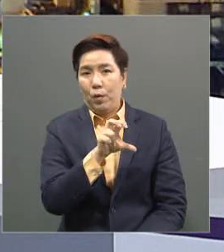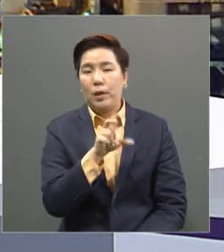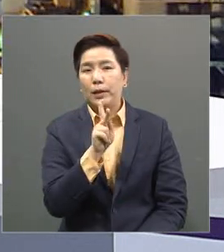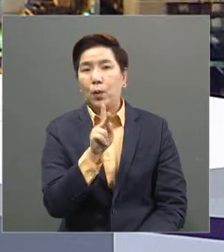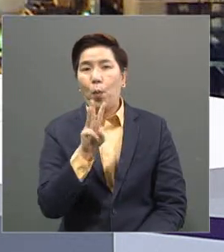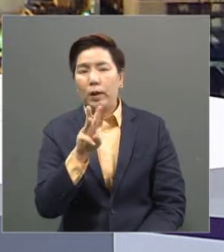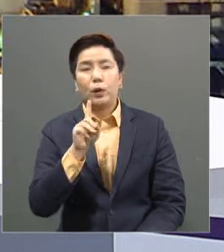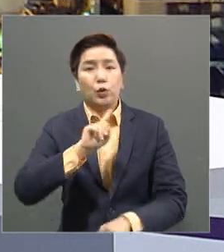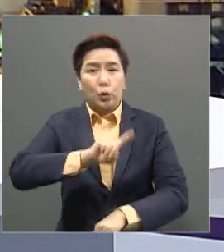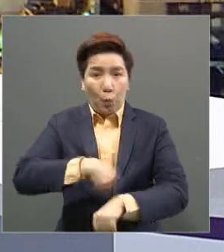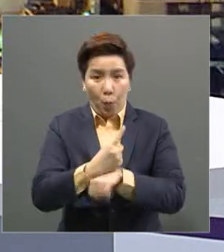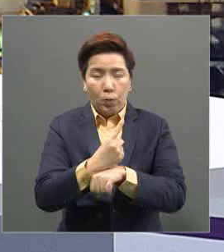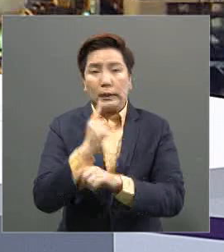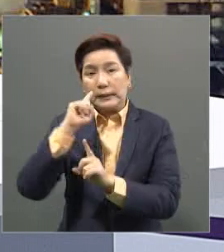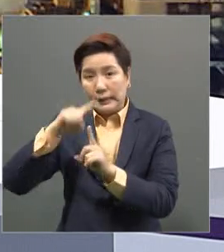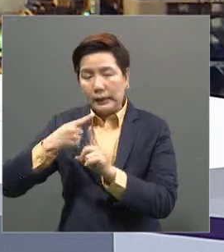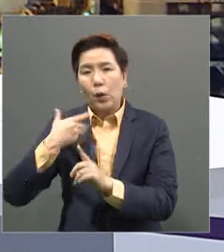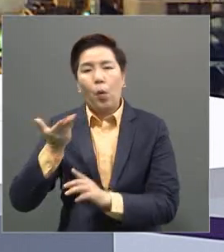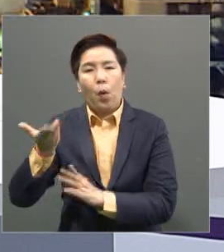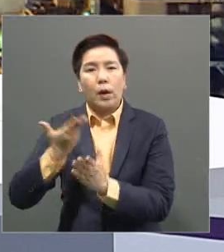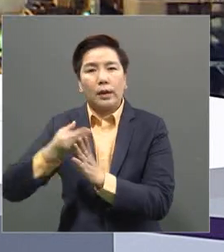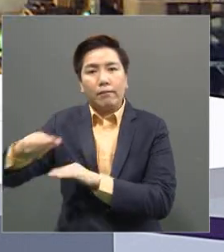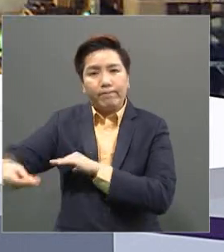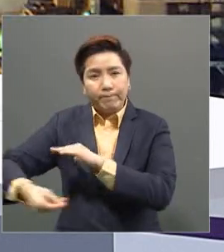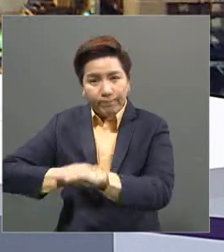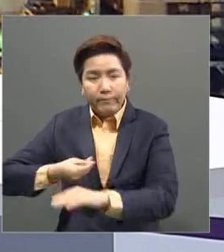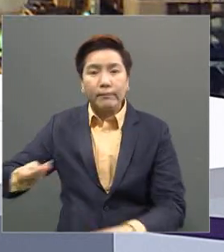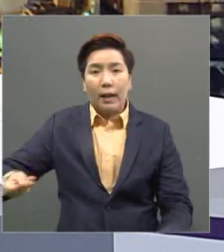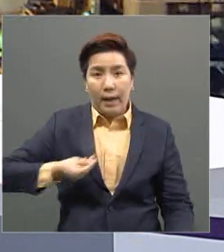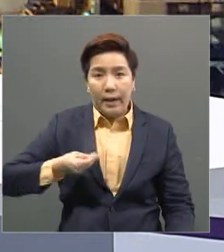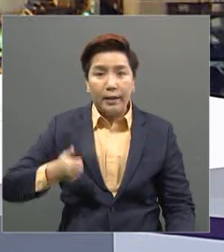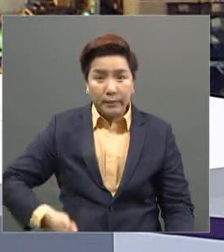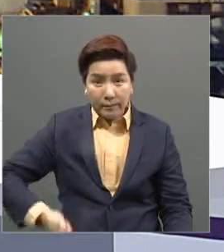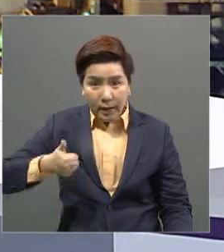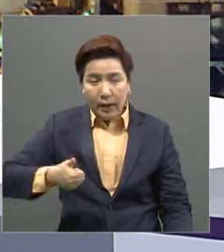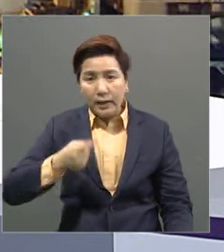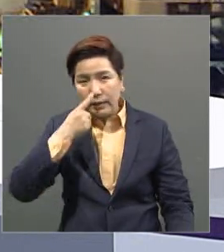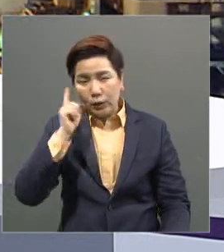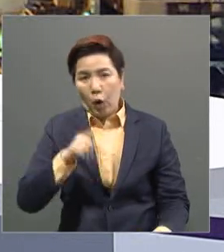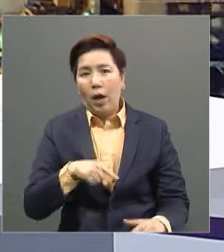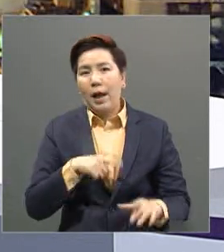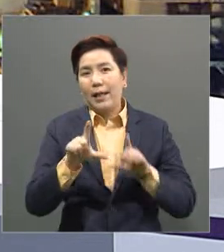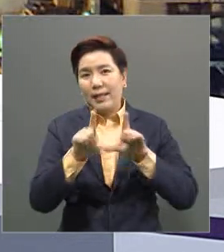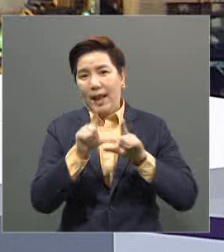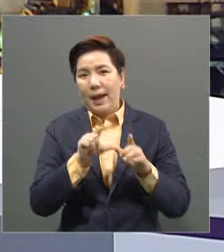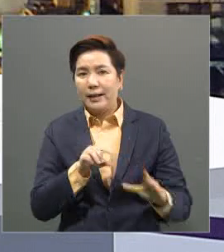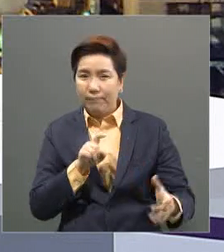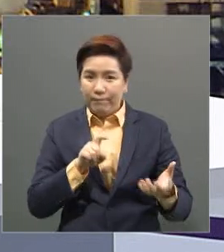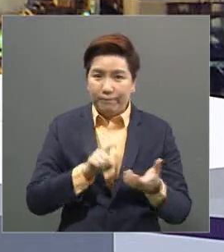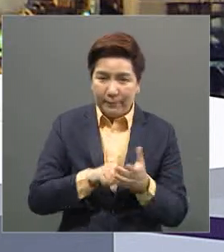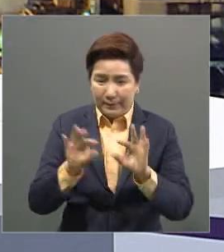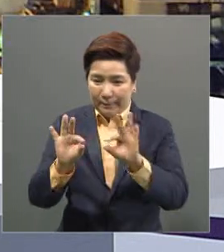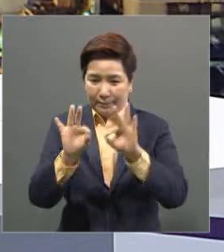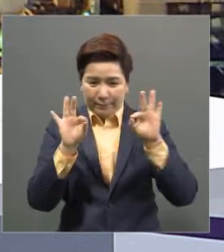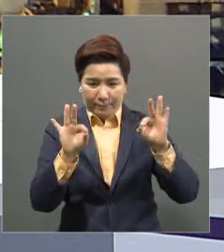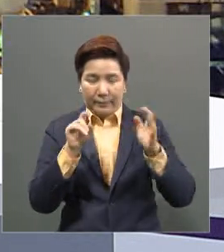โลวัตต์ต่อชั่วโมงต่อเดือ นสามารถไปขอเงินอุดหนุนคืนได้นะคะให้แอดไลน์มาอีกแล้วแอดไลน ์ แอดไล